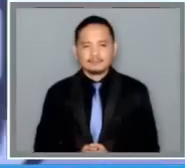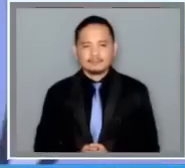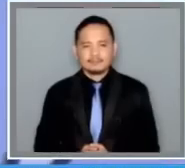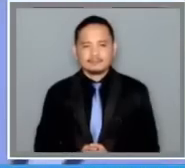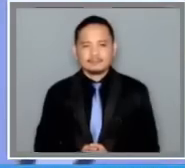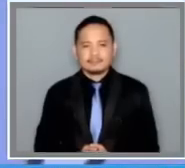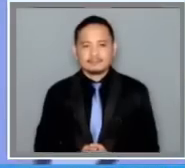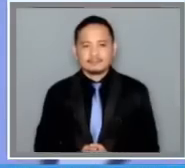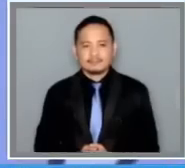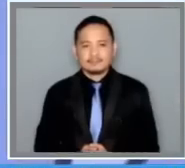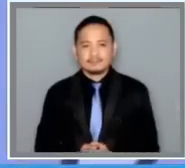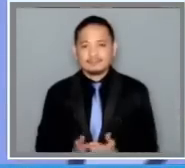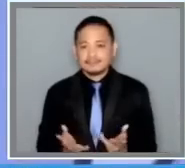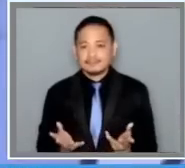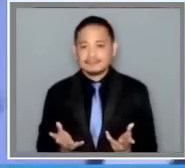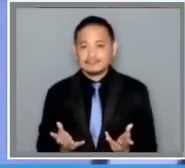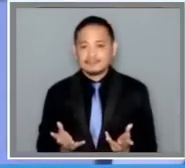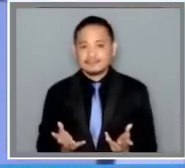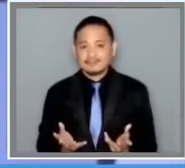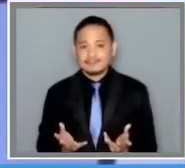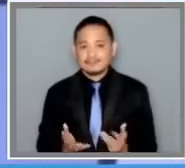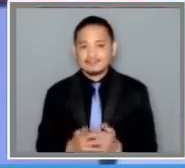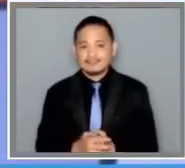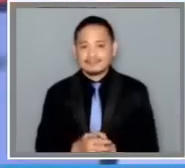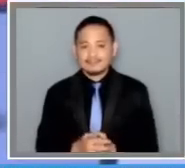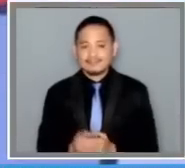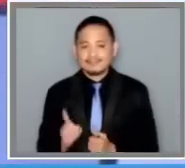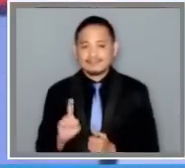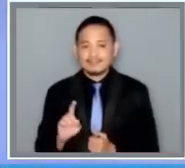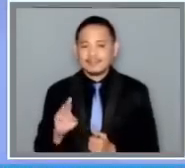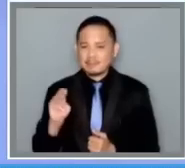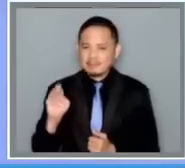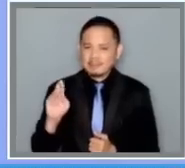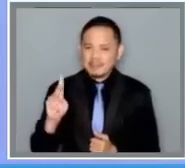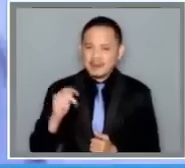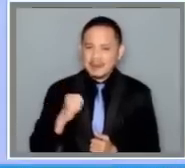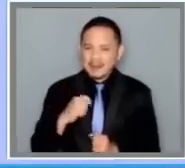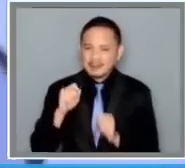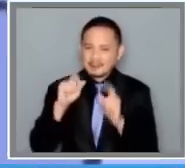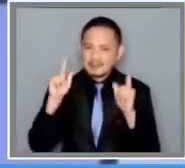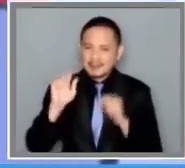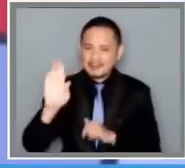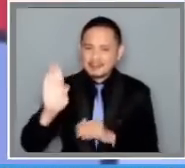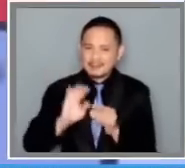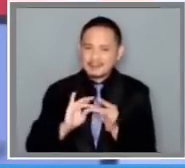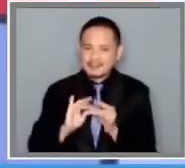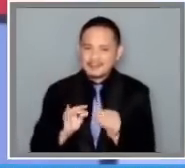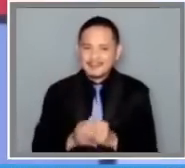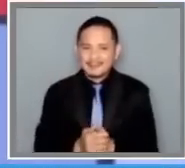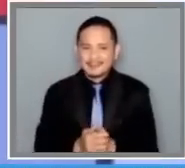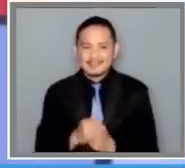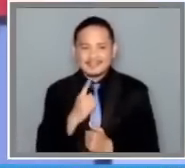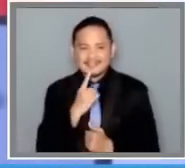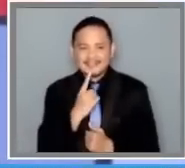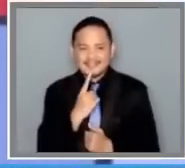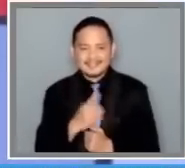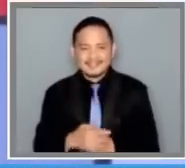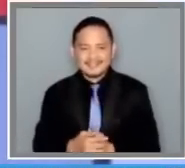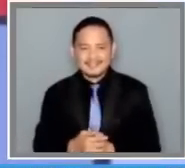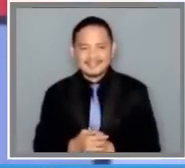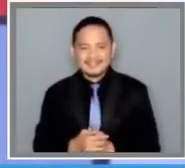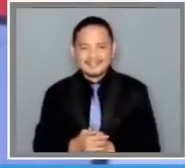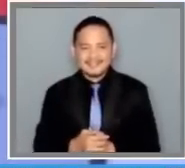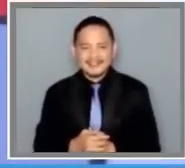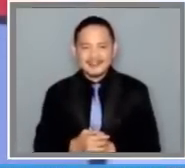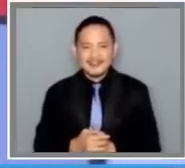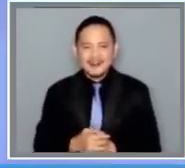Hindi, nagulat lang ako kay Mark Salazar, namiss mo naman kami agad. Hindi, sabi mo, di ba ang sabi nga natin, sabi. Ano po yun? Ang oh,